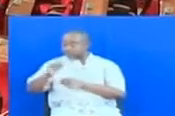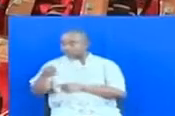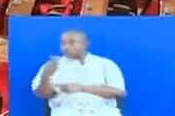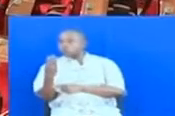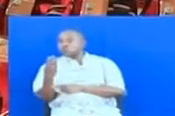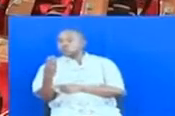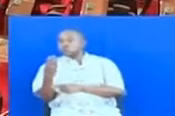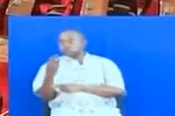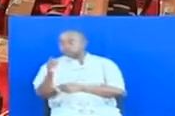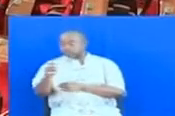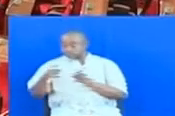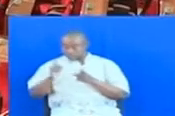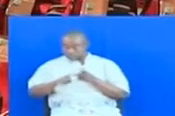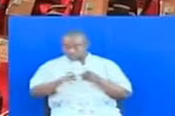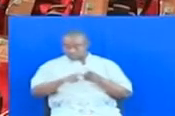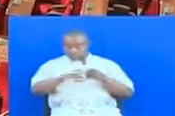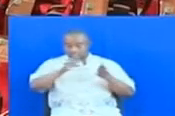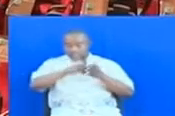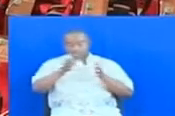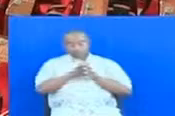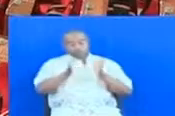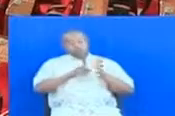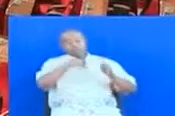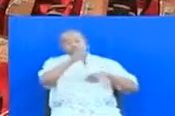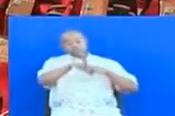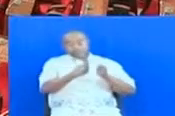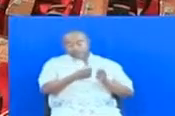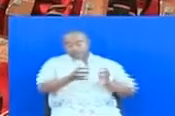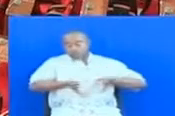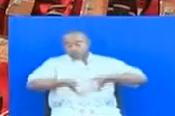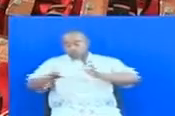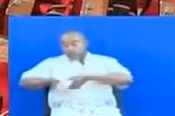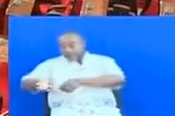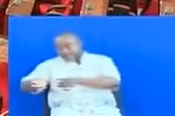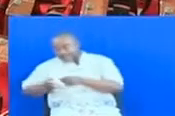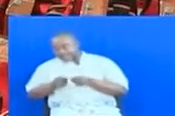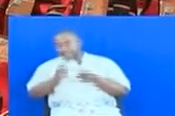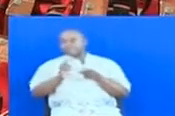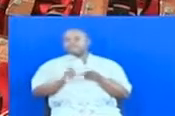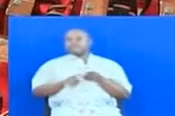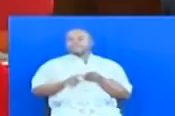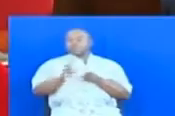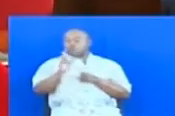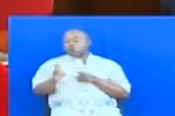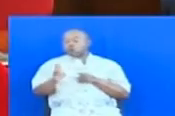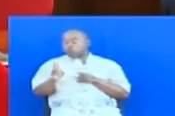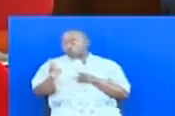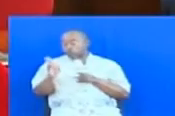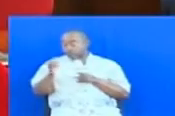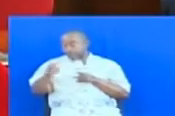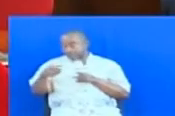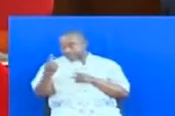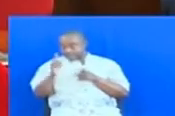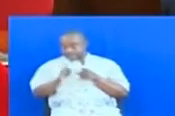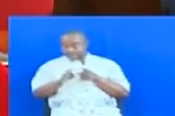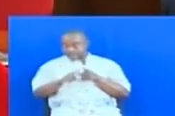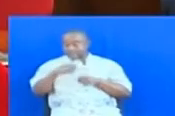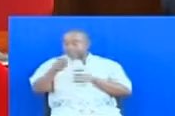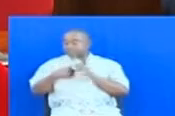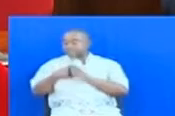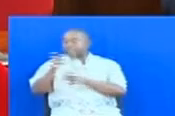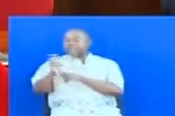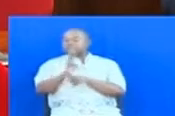ni gharama kubwa ya miradi ya umwagiliaji. Hoja ya pili ni miradi haisimamiwi